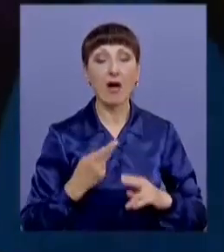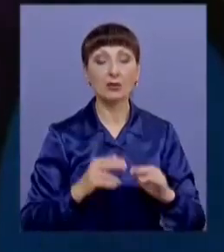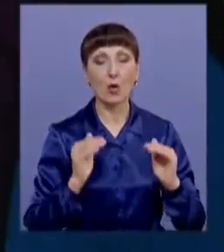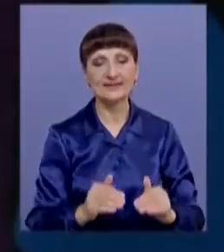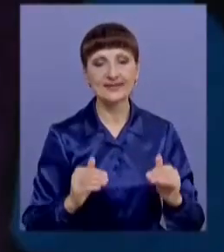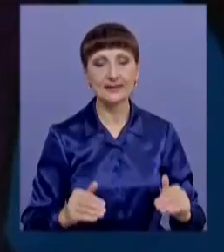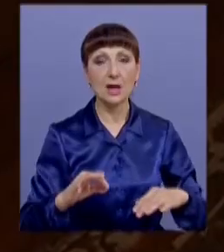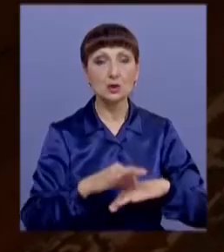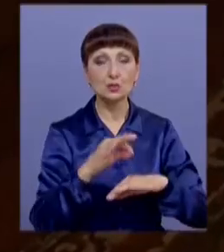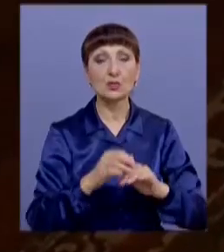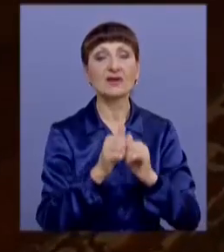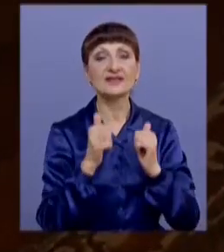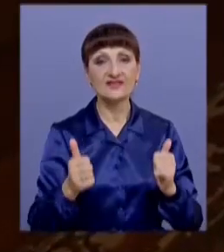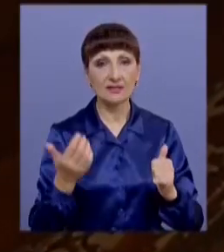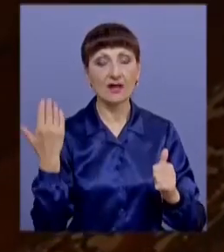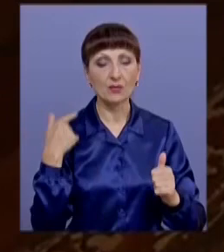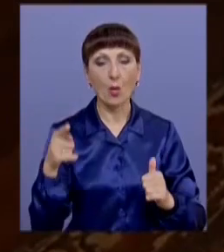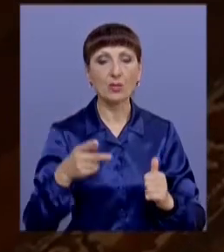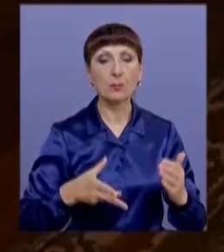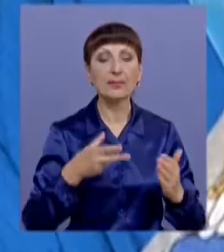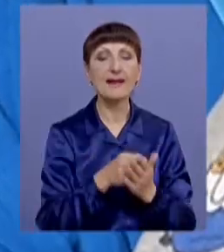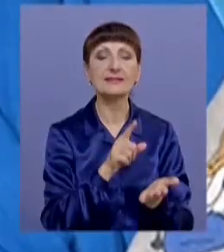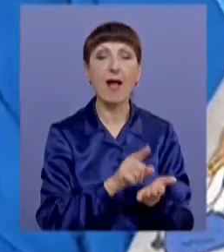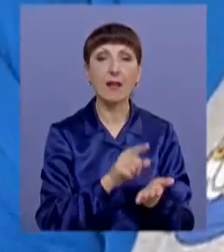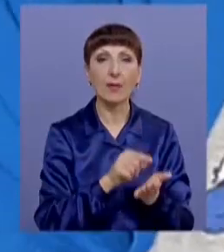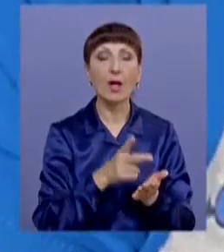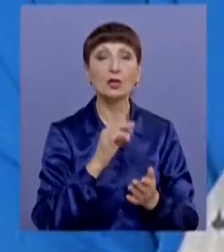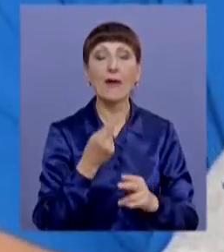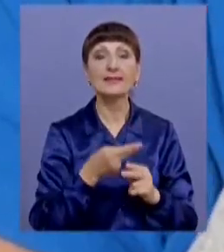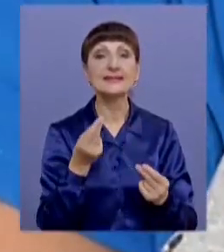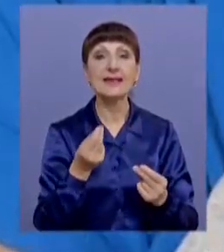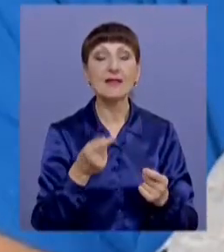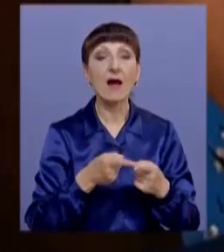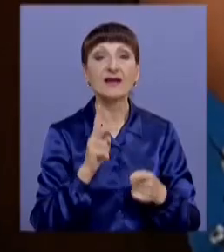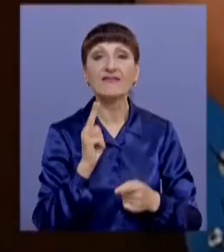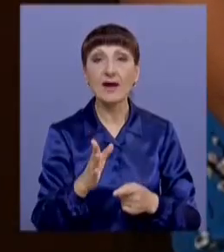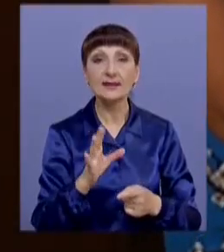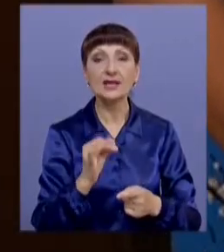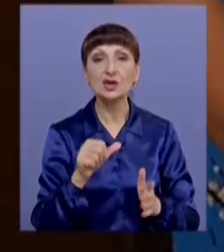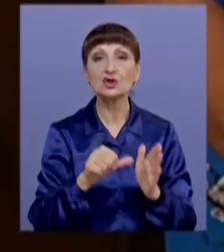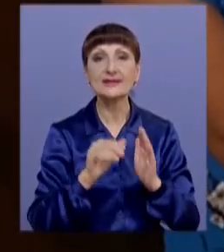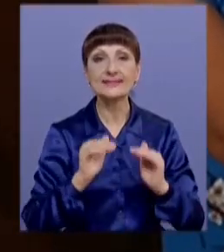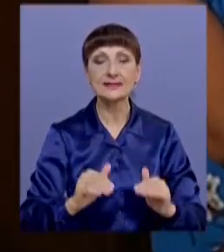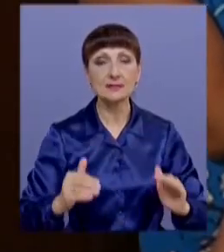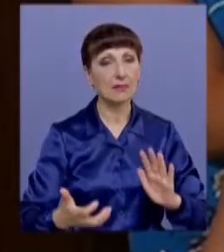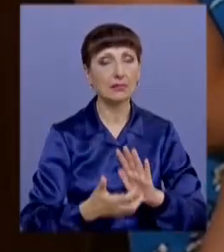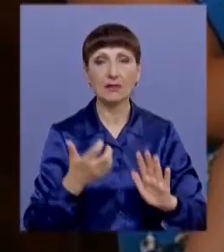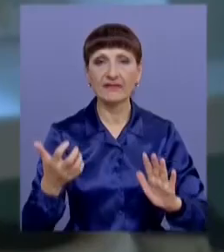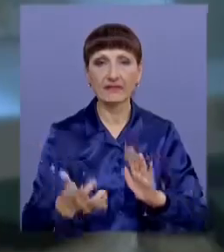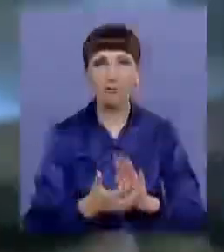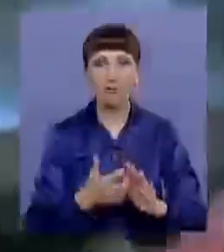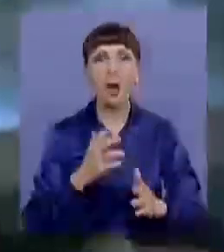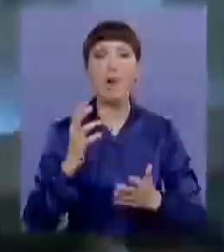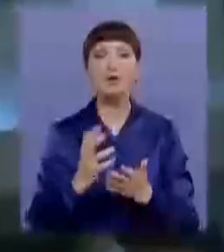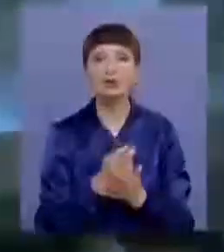дети. С супругом она развелась, говорит, что он платит ей алименты. Однако этих денег на аренду квартиры и шестерых малышей не хватает.